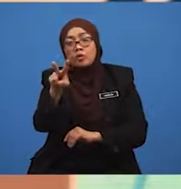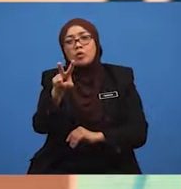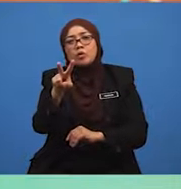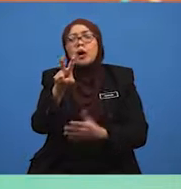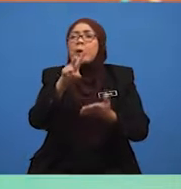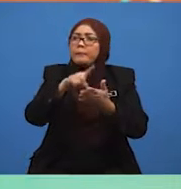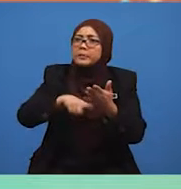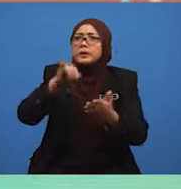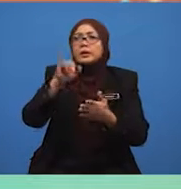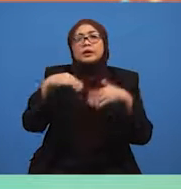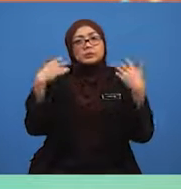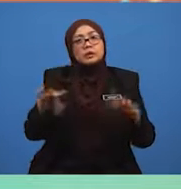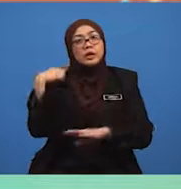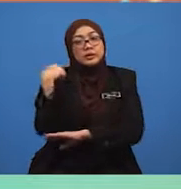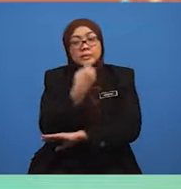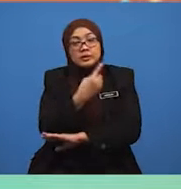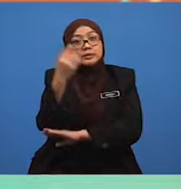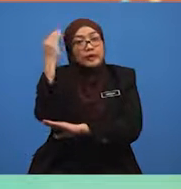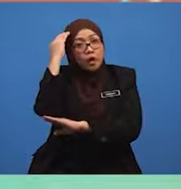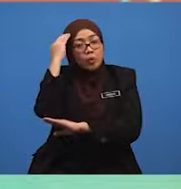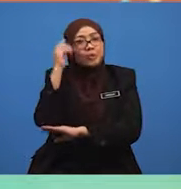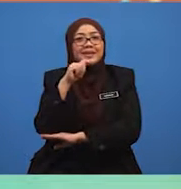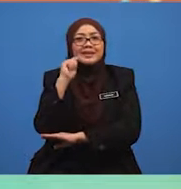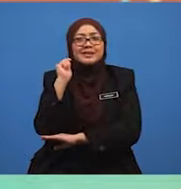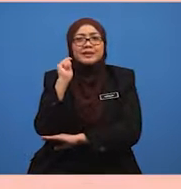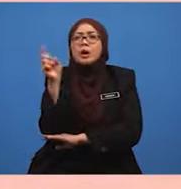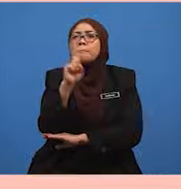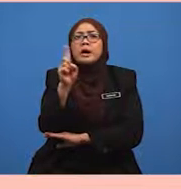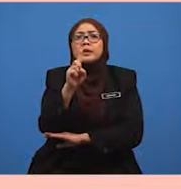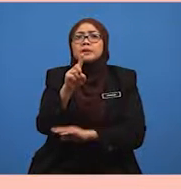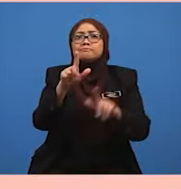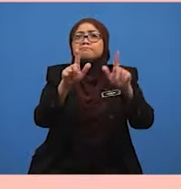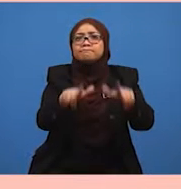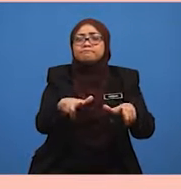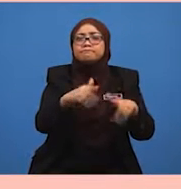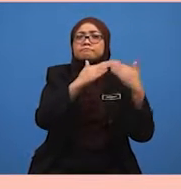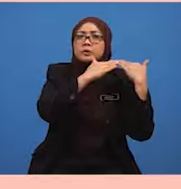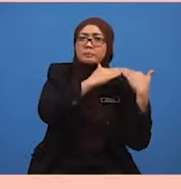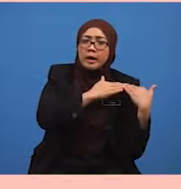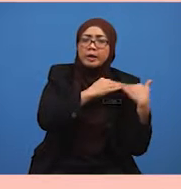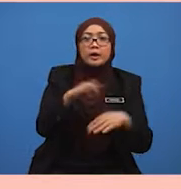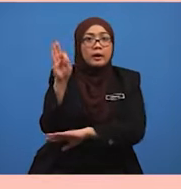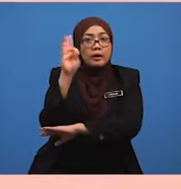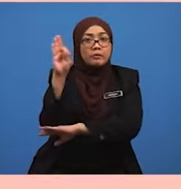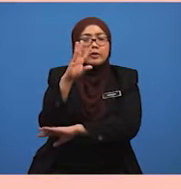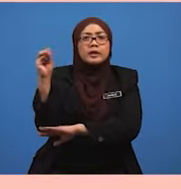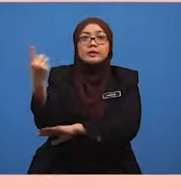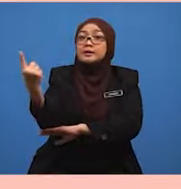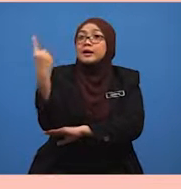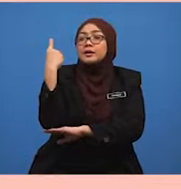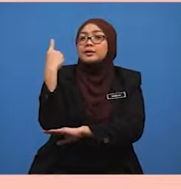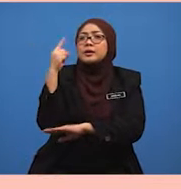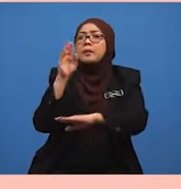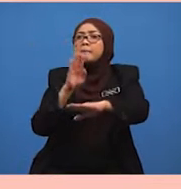sini. Di manakah kedudukan beban, fulcrum dan daya pada tukul dan